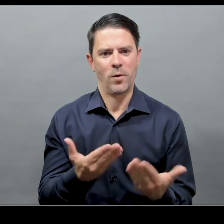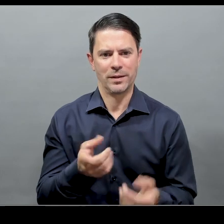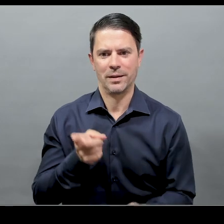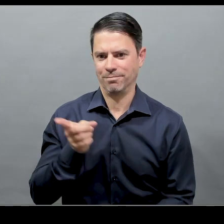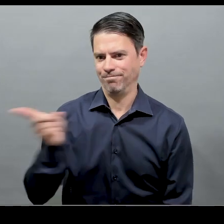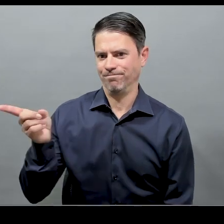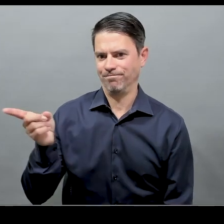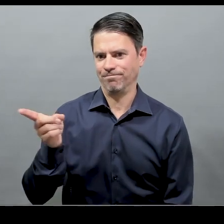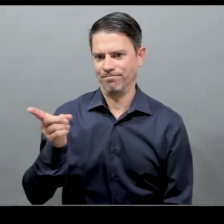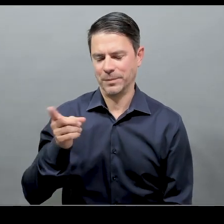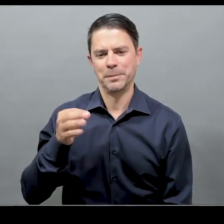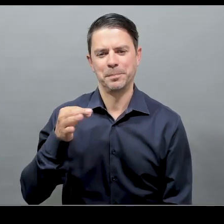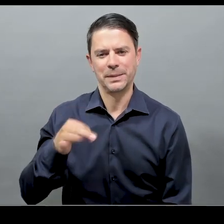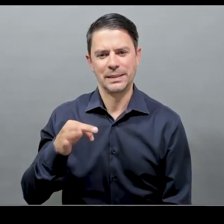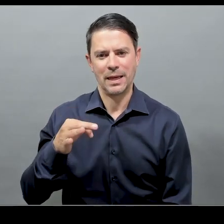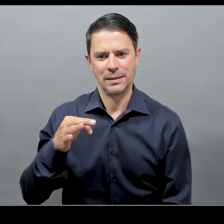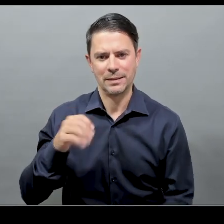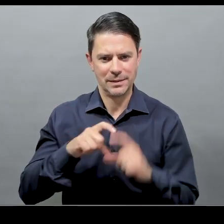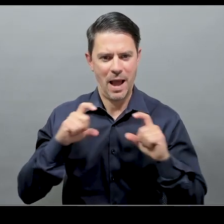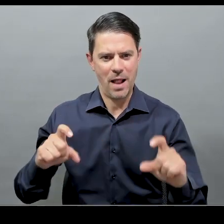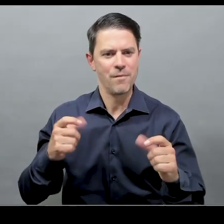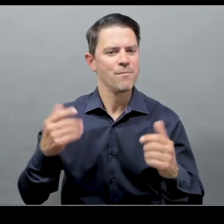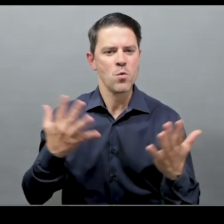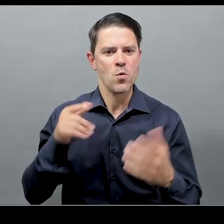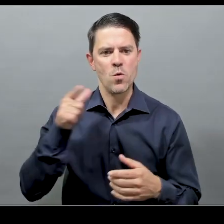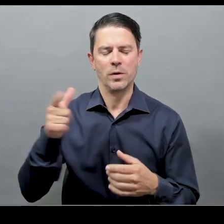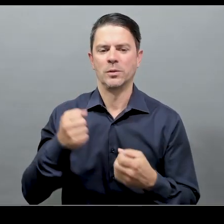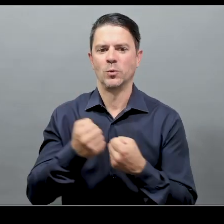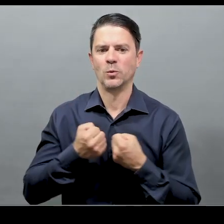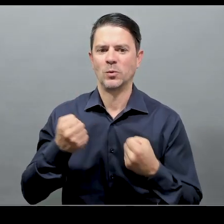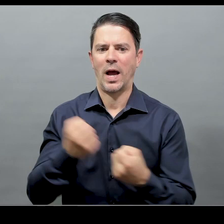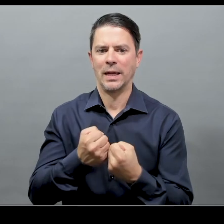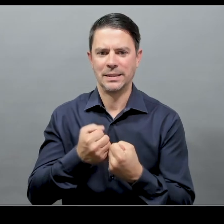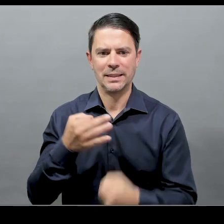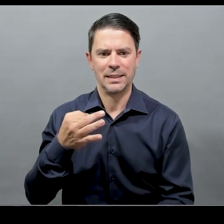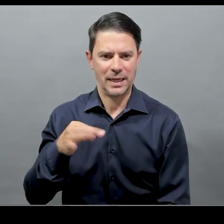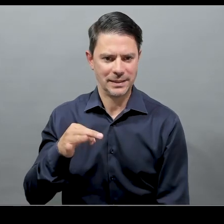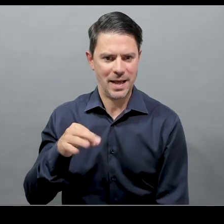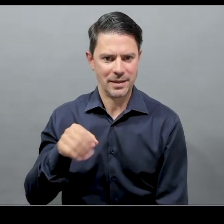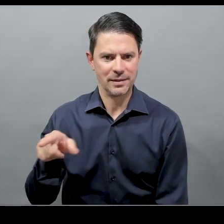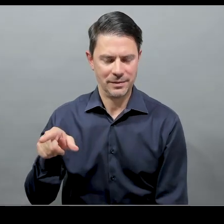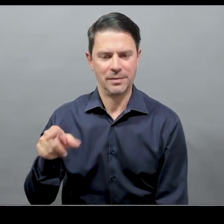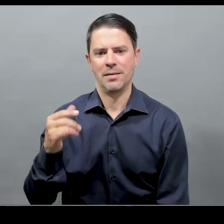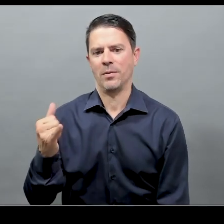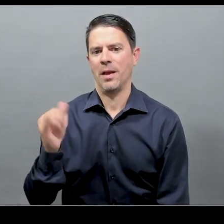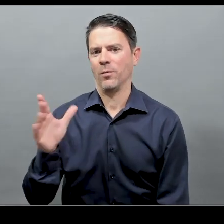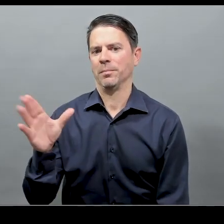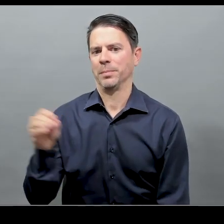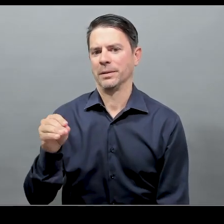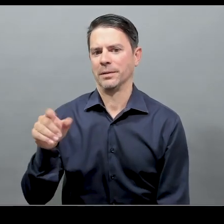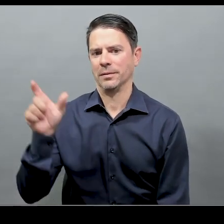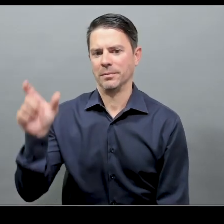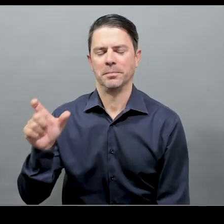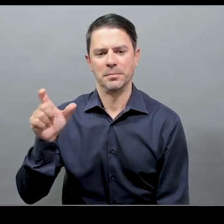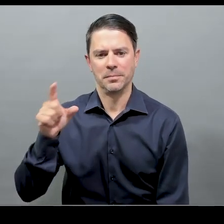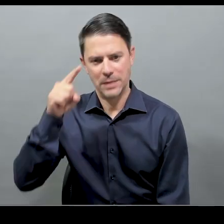Ganz zentral war heute das Thema Wohnen in Bayern, weshalb die beiden Kollegen, die dafür zuständig sind, in